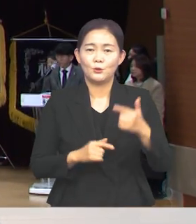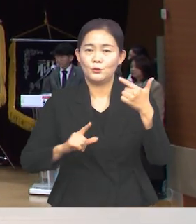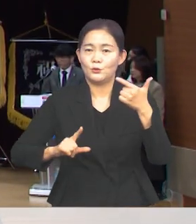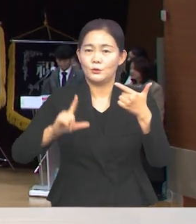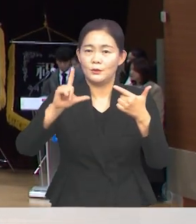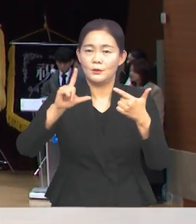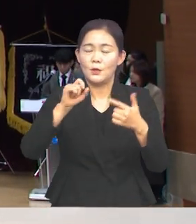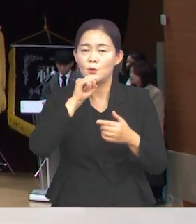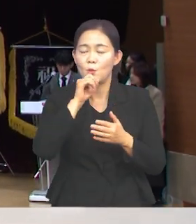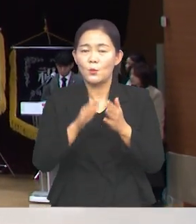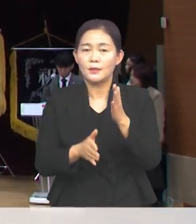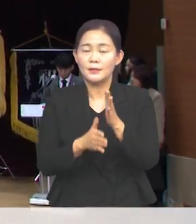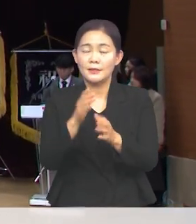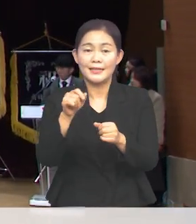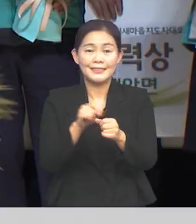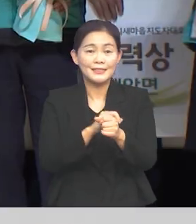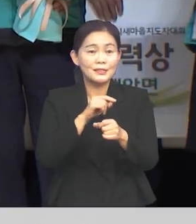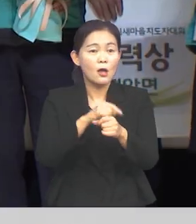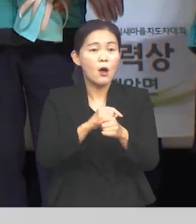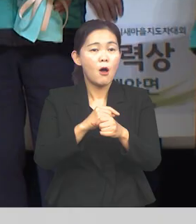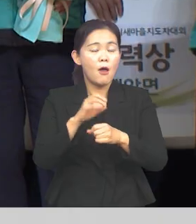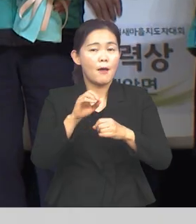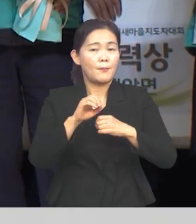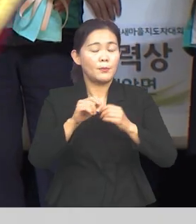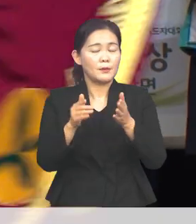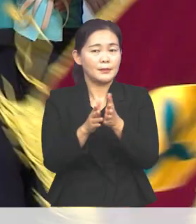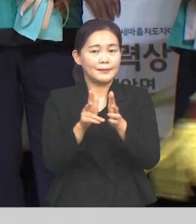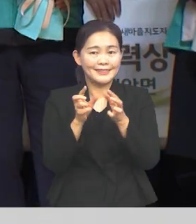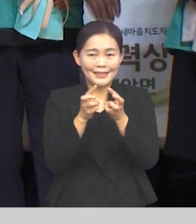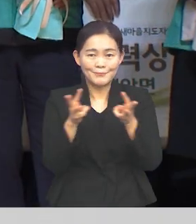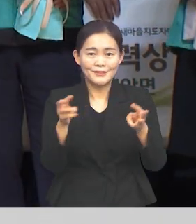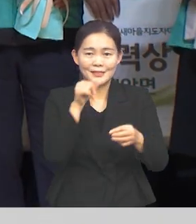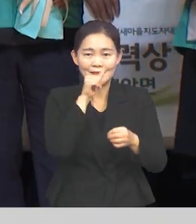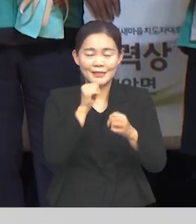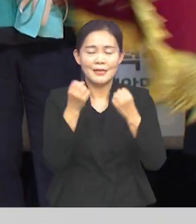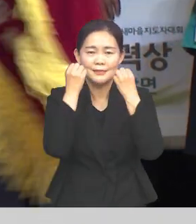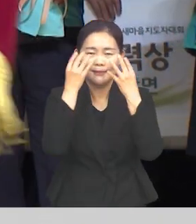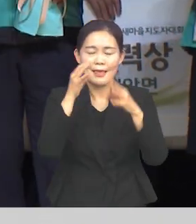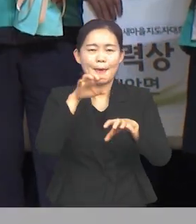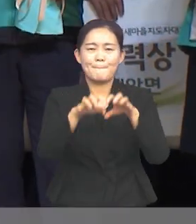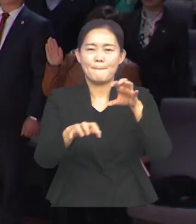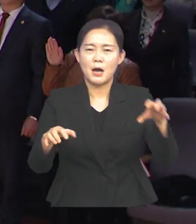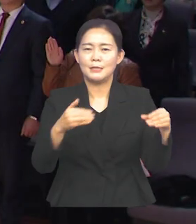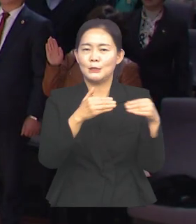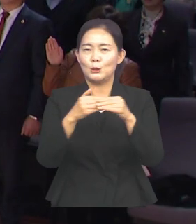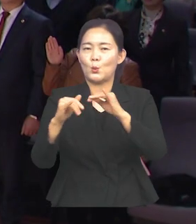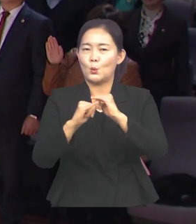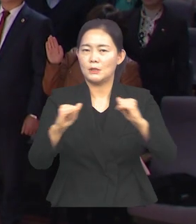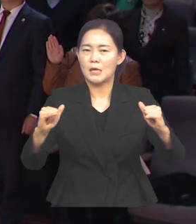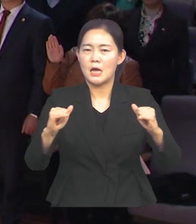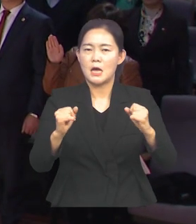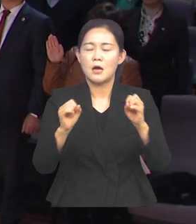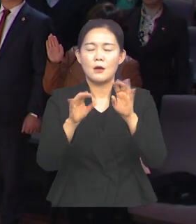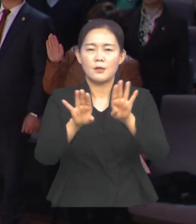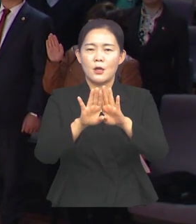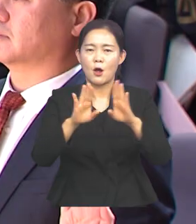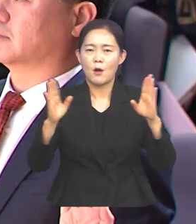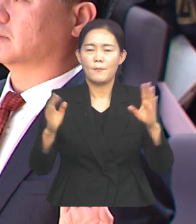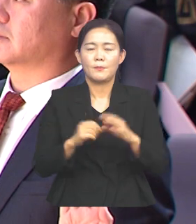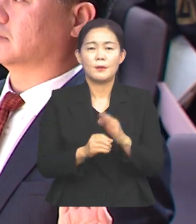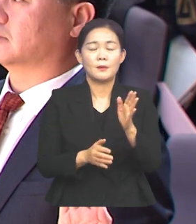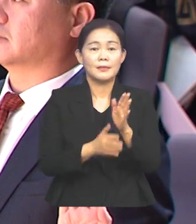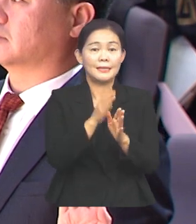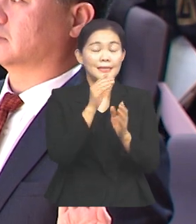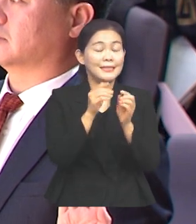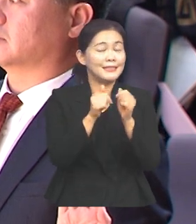6일 용인특례시청 에이스홀에서 2024 용인시 새마을 지도자 대회가 열렸습니다. 행사에는 이상일